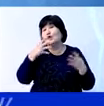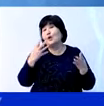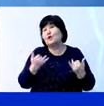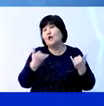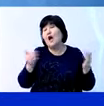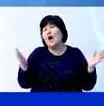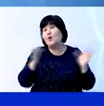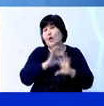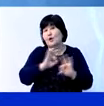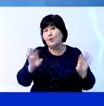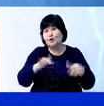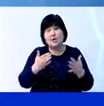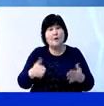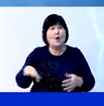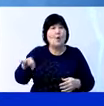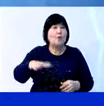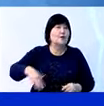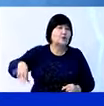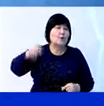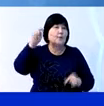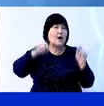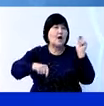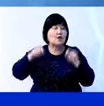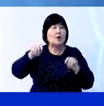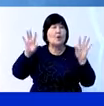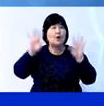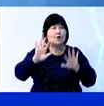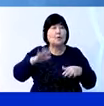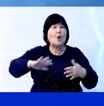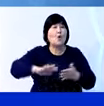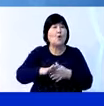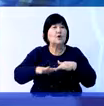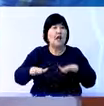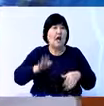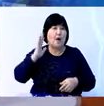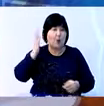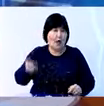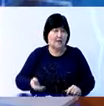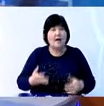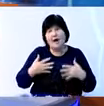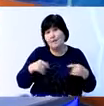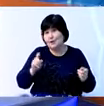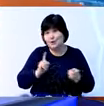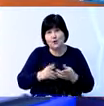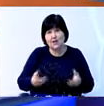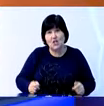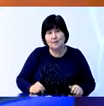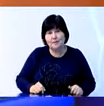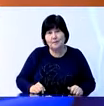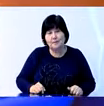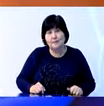күнге арналған ауа райы болжамы. Облыс көлемінде жауын шашынды тұман түсіп, көктайғақ болады. Амандықта жүздескенше.